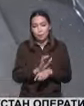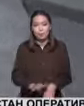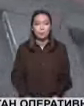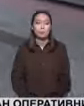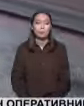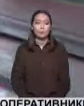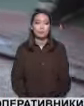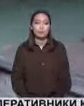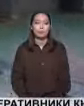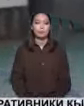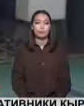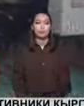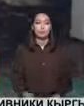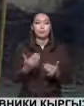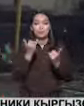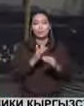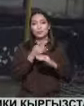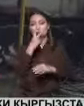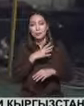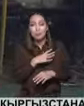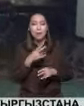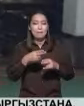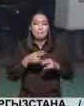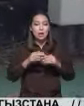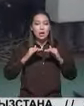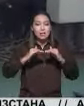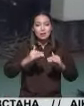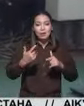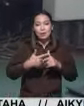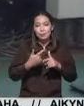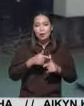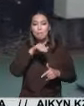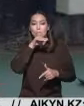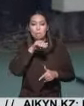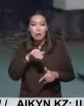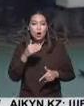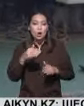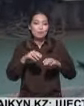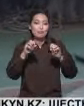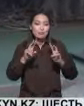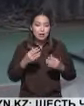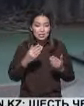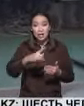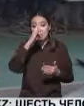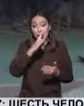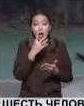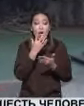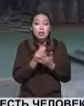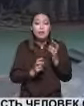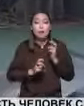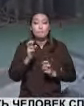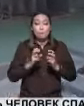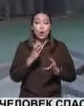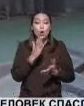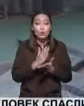можете наблюдать металлические листы или листовой прокат, как это называют профессионалы, между прочим, казахстанского производства.